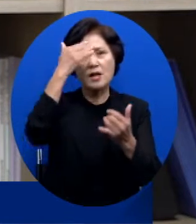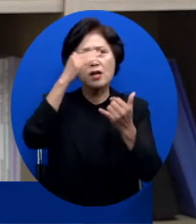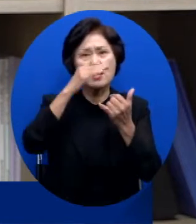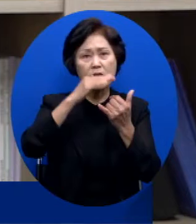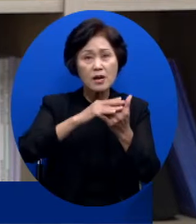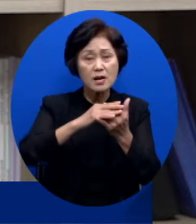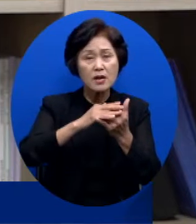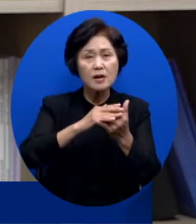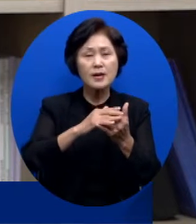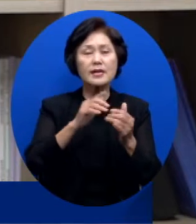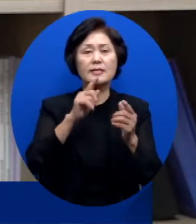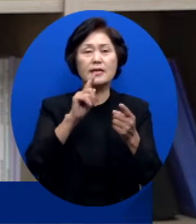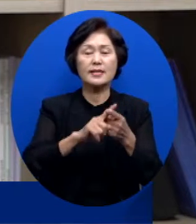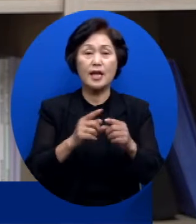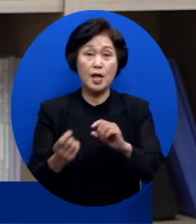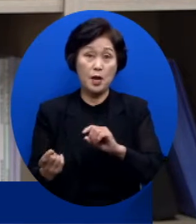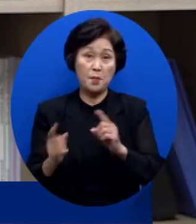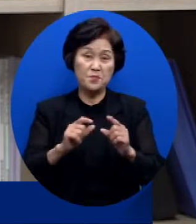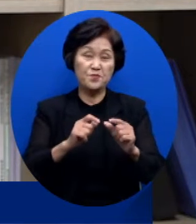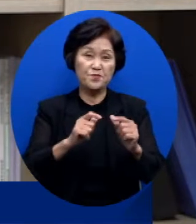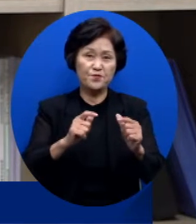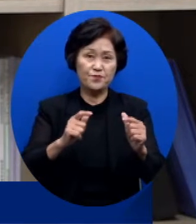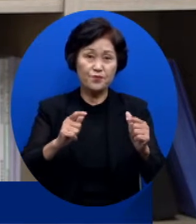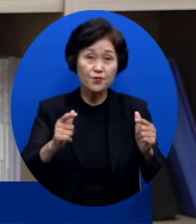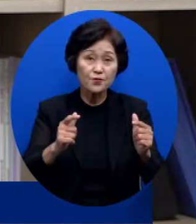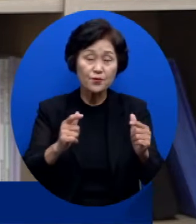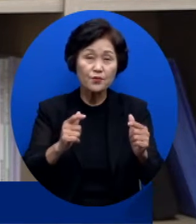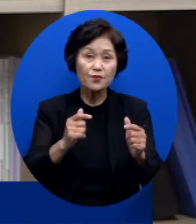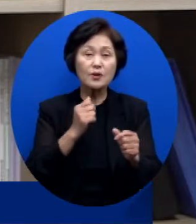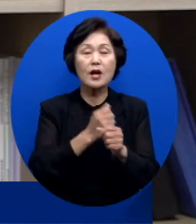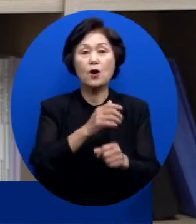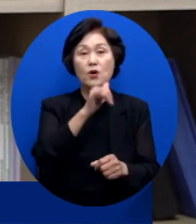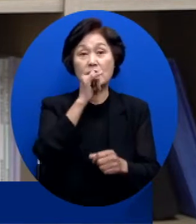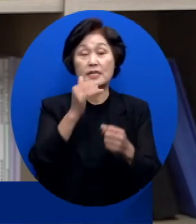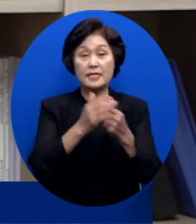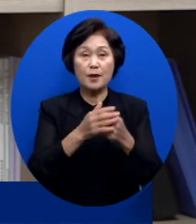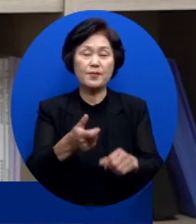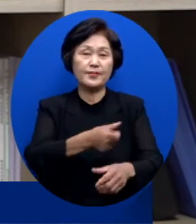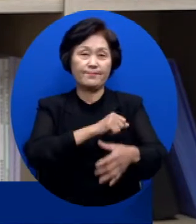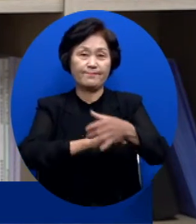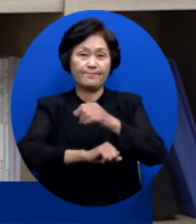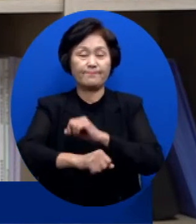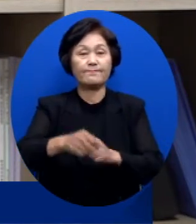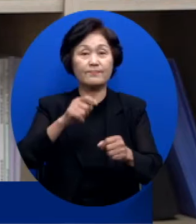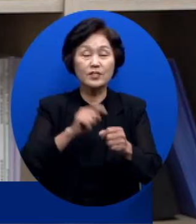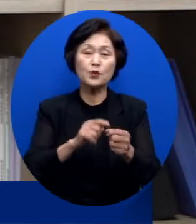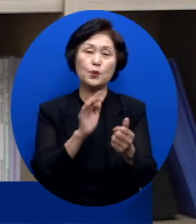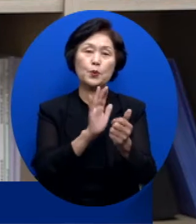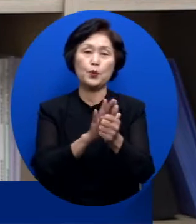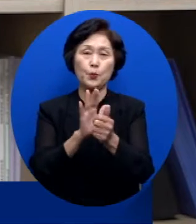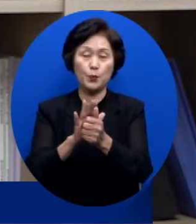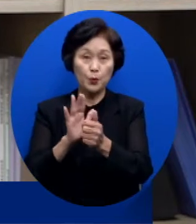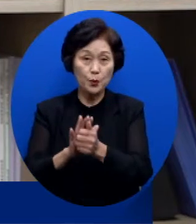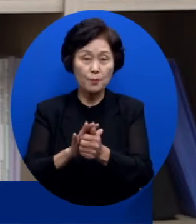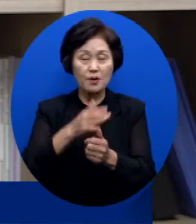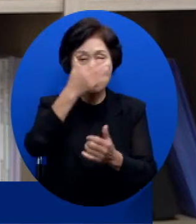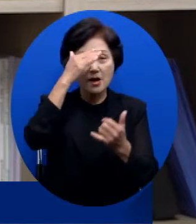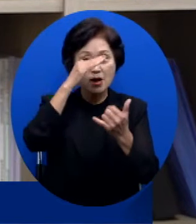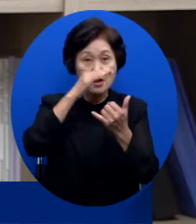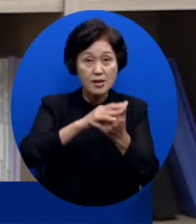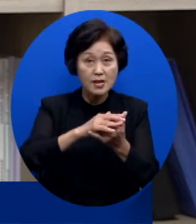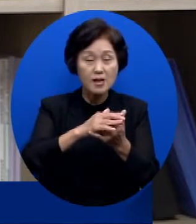부흥 운동을 일으키고 있기 때문에 한 일원으로서 적극적으로 도우면서 다음 세대 부흥